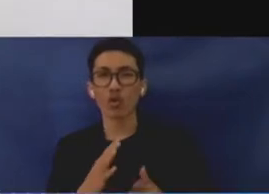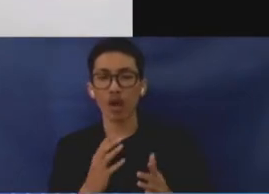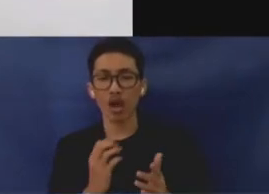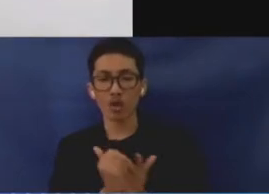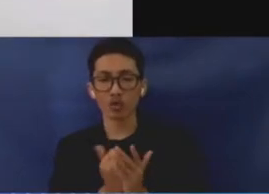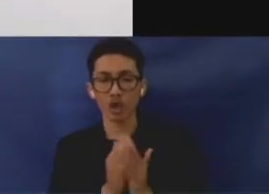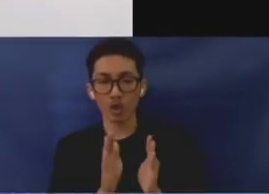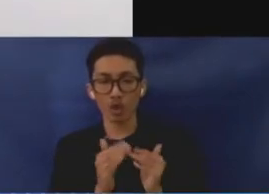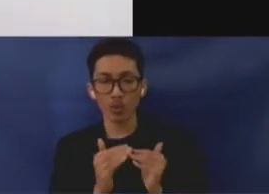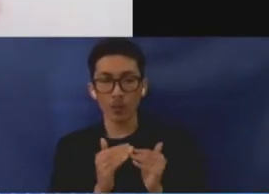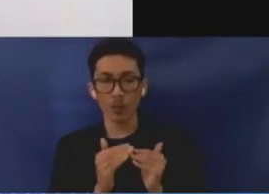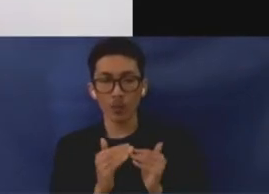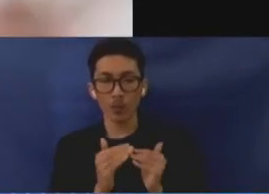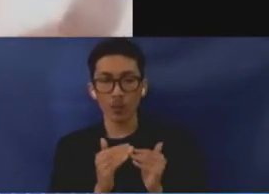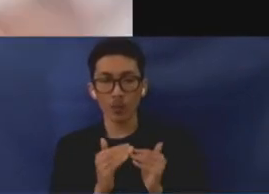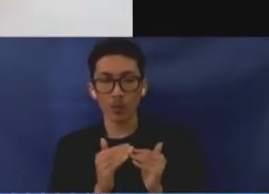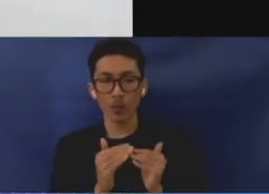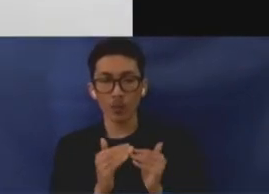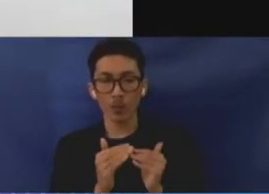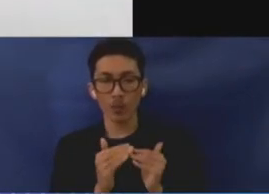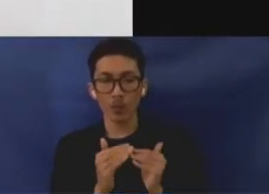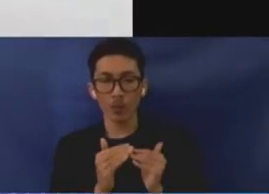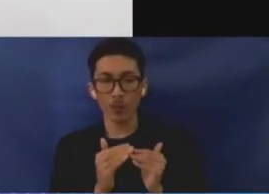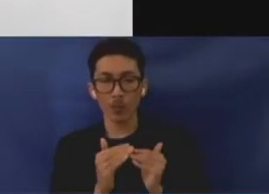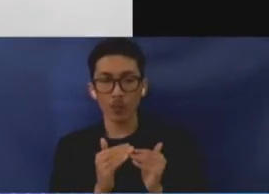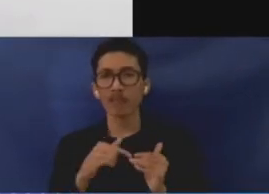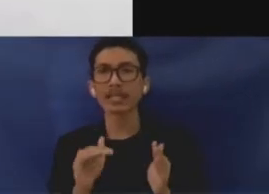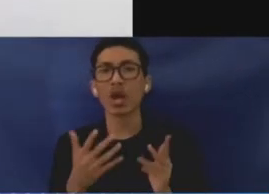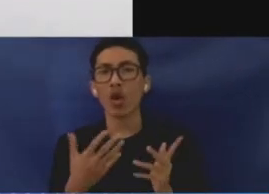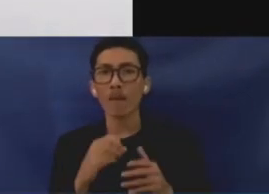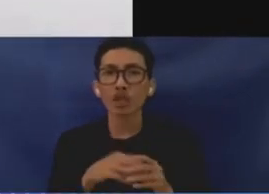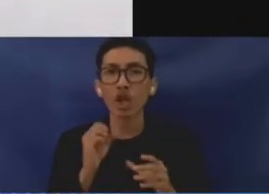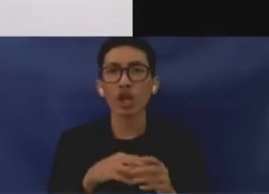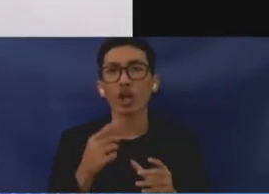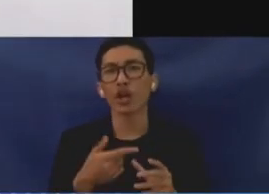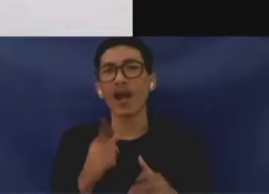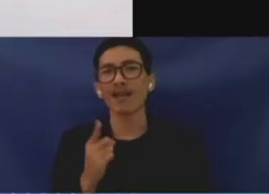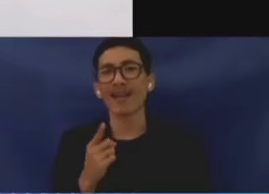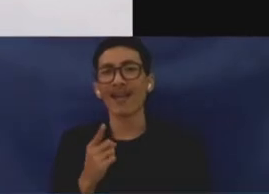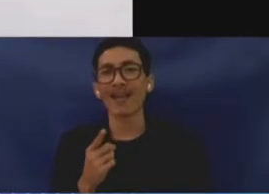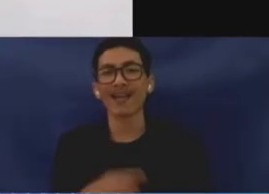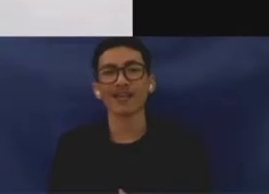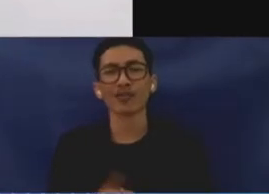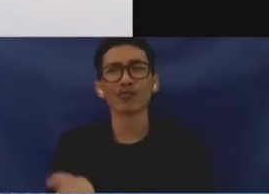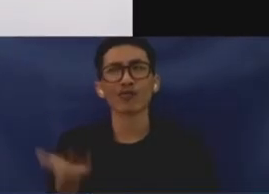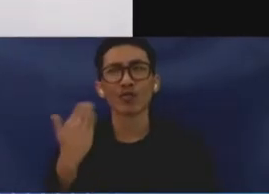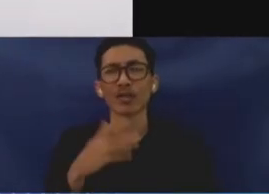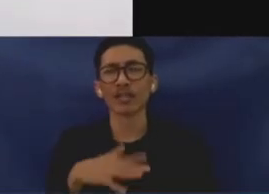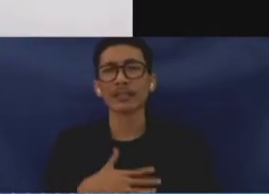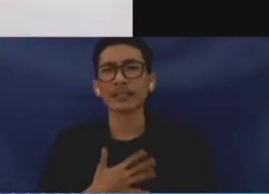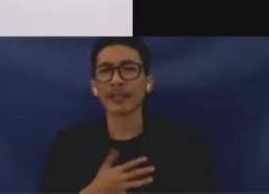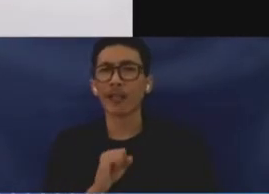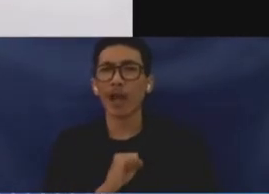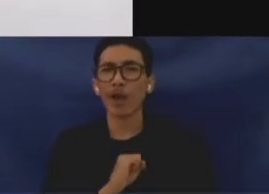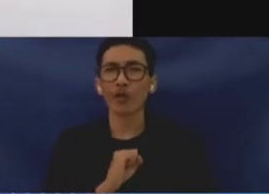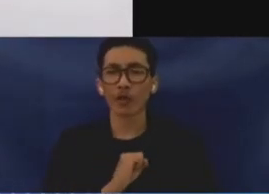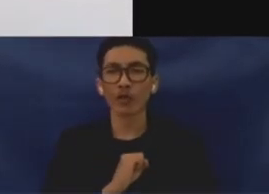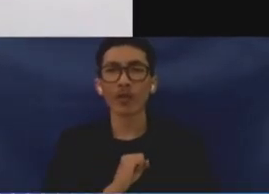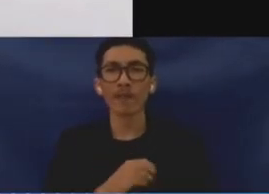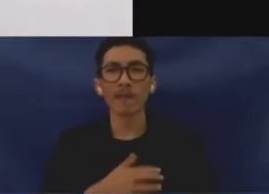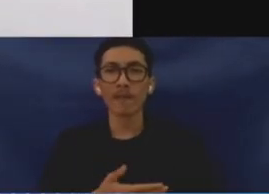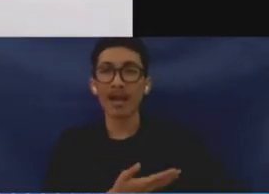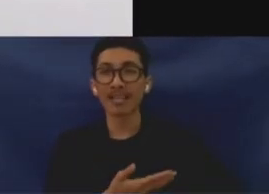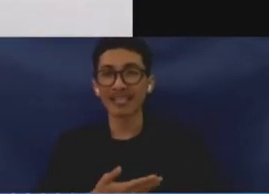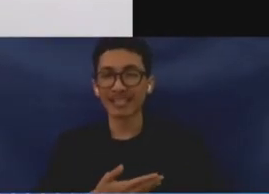menutup gitu. Oke. Okay. Juga ada penyempitan gitu. Itu dengan bayi prematur dan keadaan kelainan jantung itu kan resiko